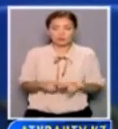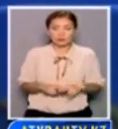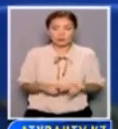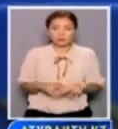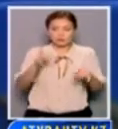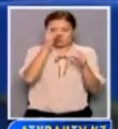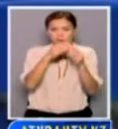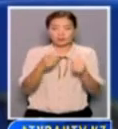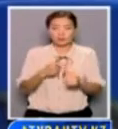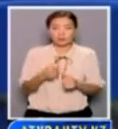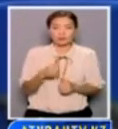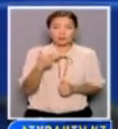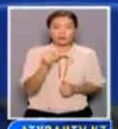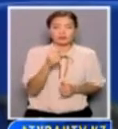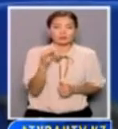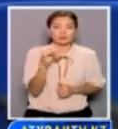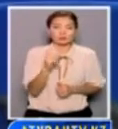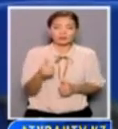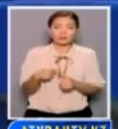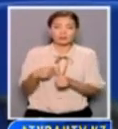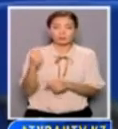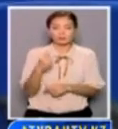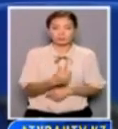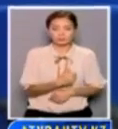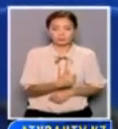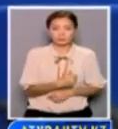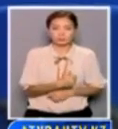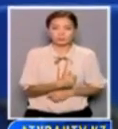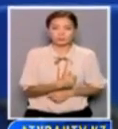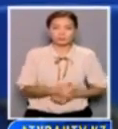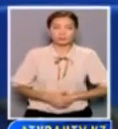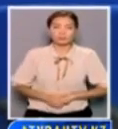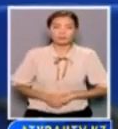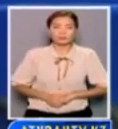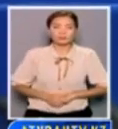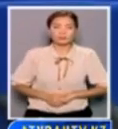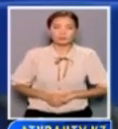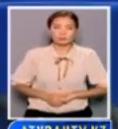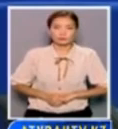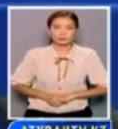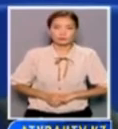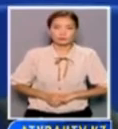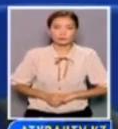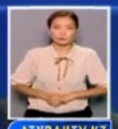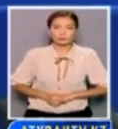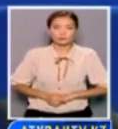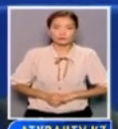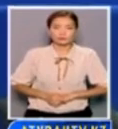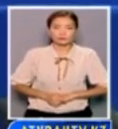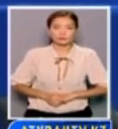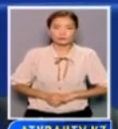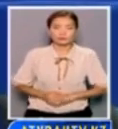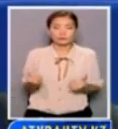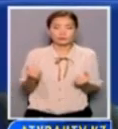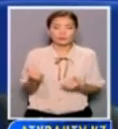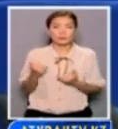мына мәдениет үйінің атағын мына Ғази Жексенәлиев ағамыздың атағына берген жөн деп өзім ойлаймын. Негізгі өте құрметті